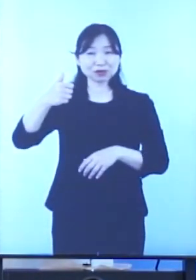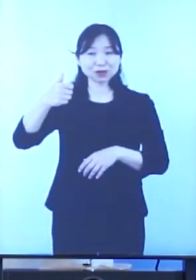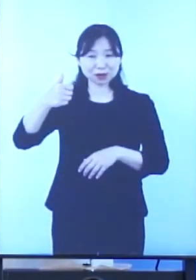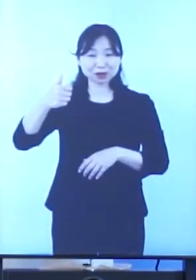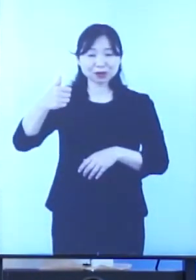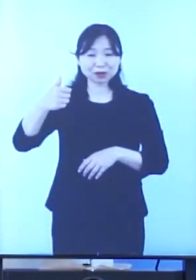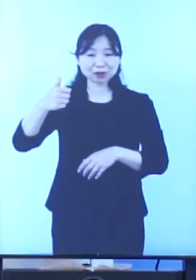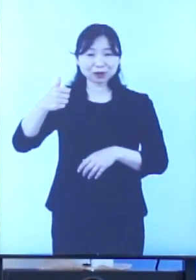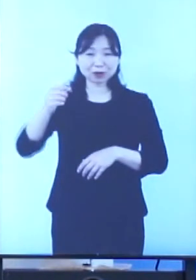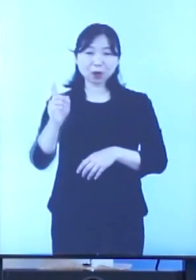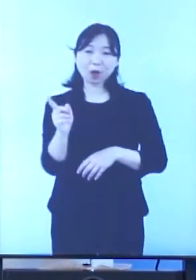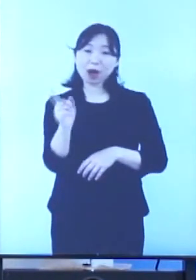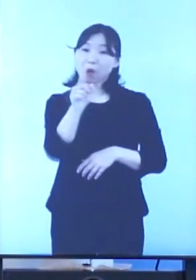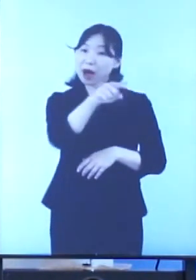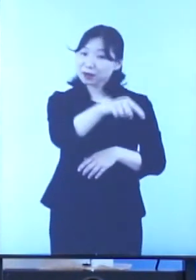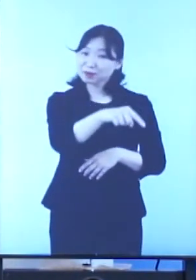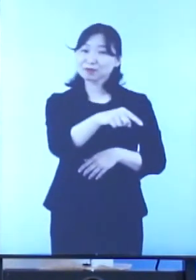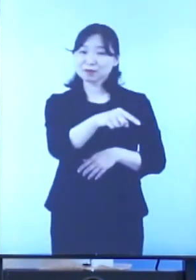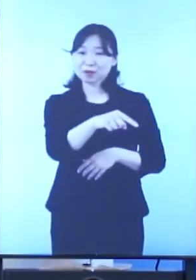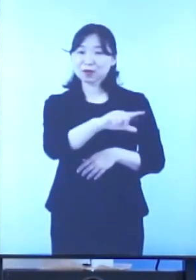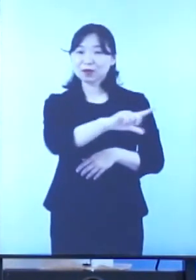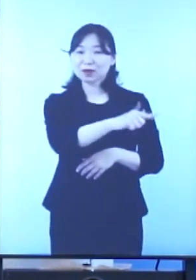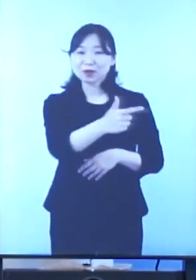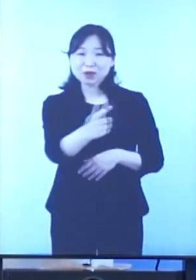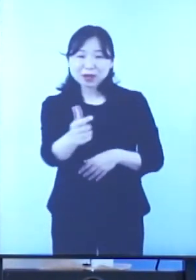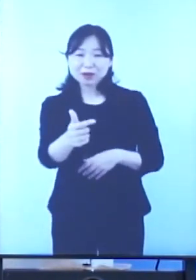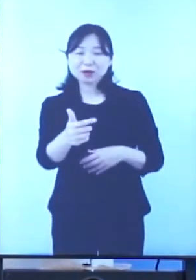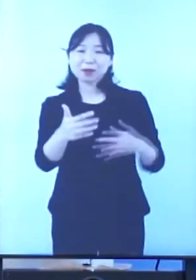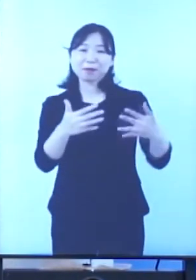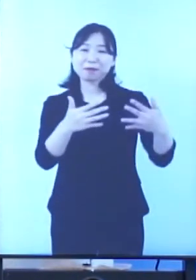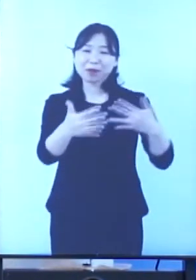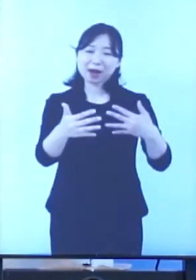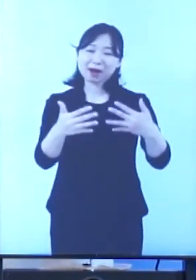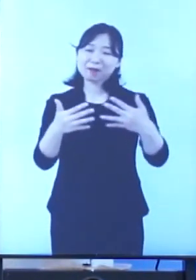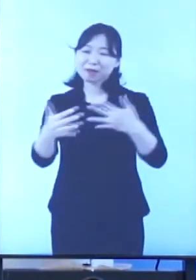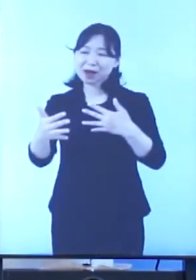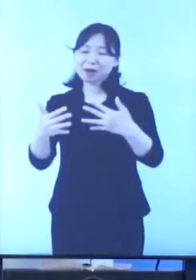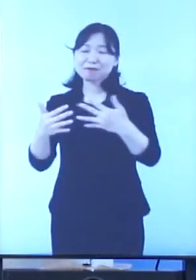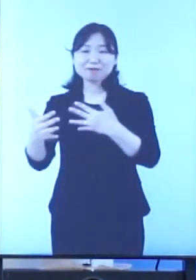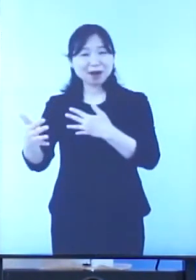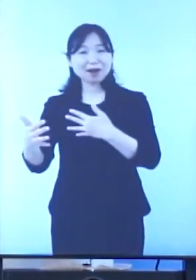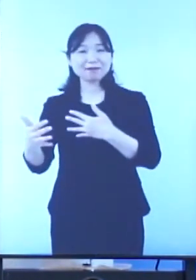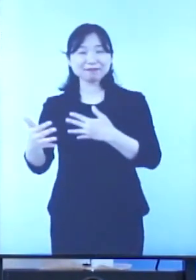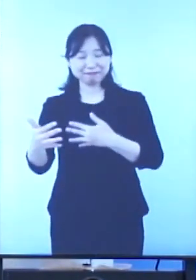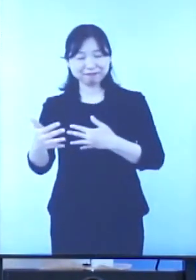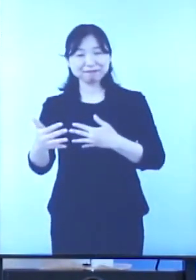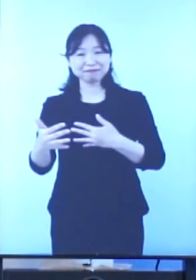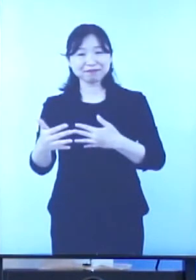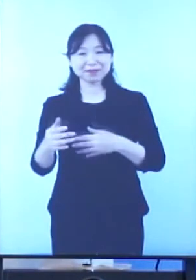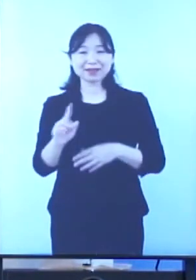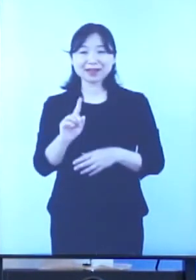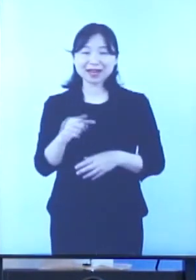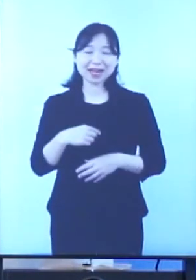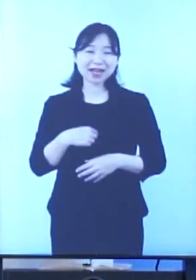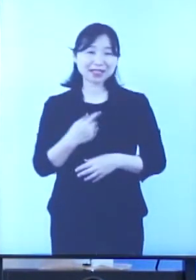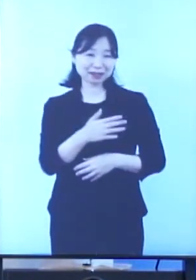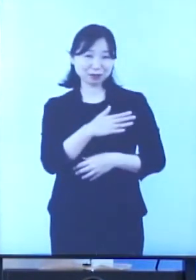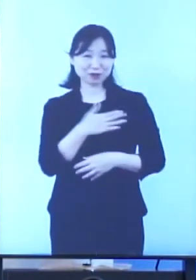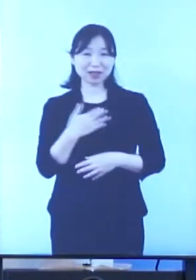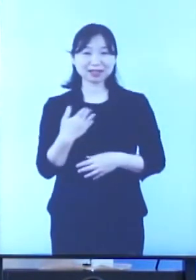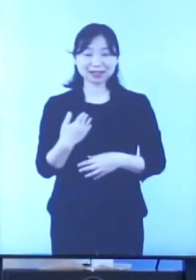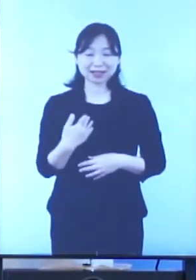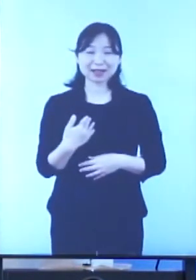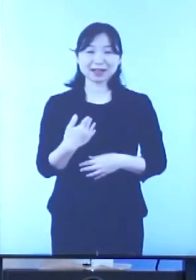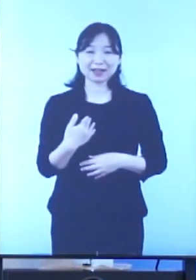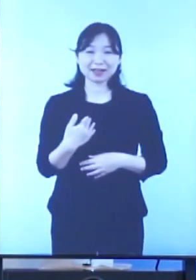外れると、いろいろなところでちぐはぐなことに、なりますので、何か自分たちが